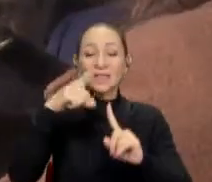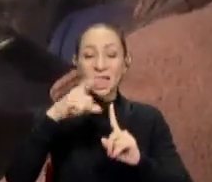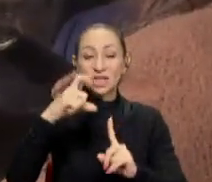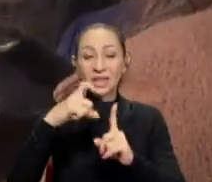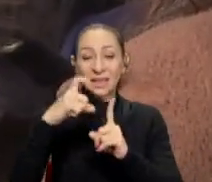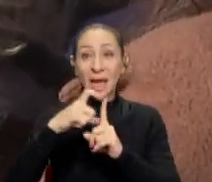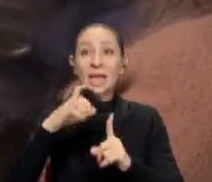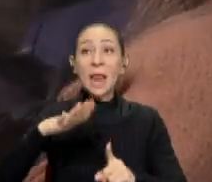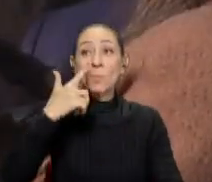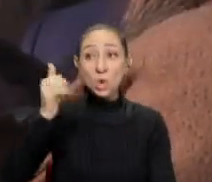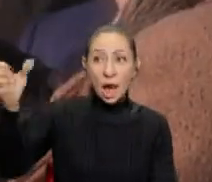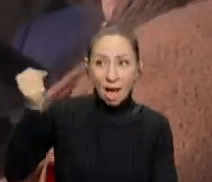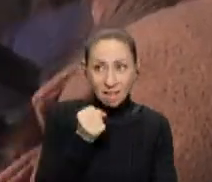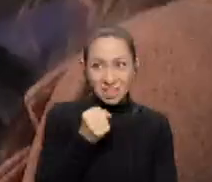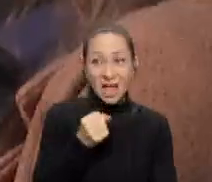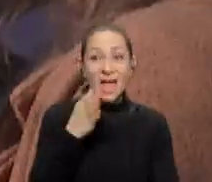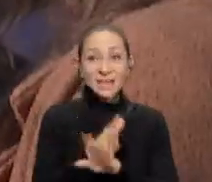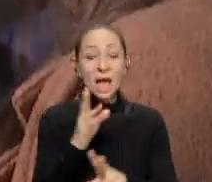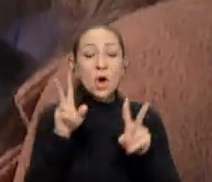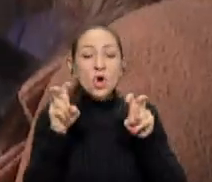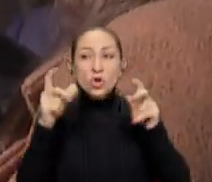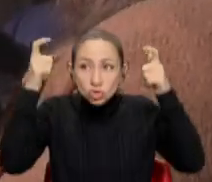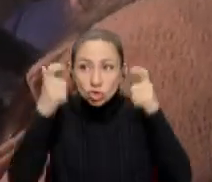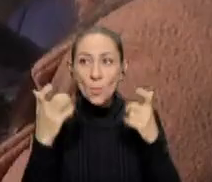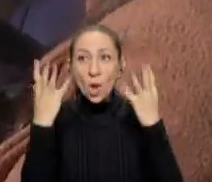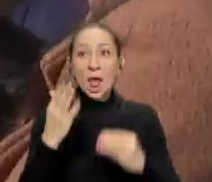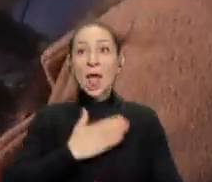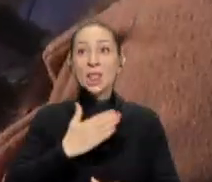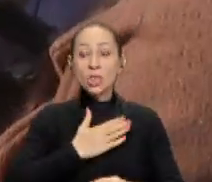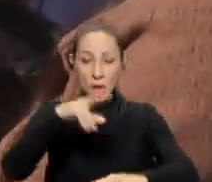TCDD Genel Müdürünü al. Esas meselenin sorumluları olarak en önde oturun, en önde.